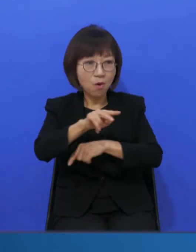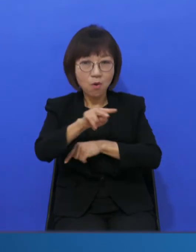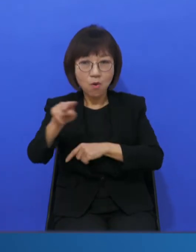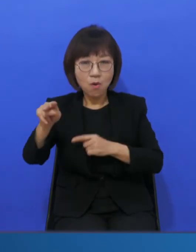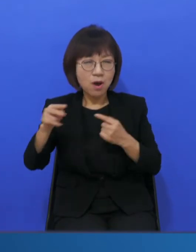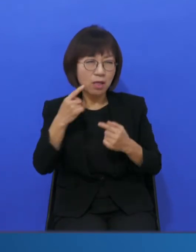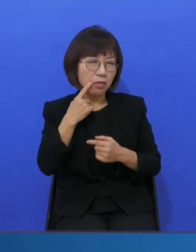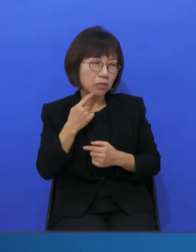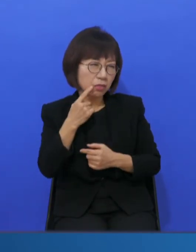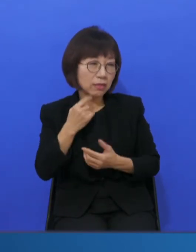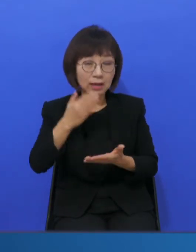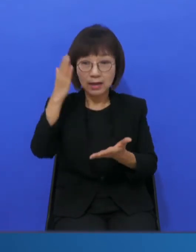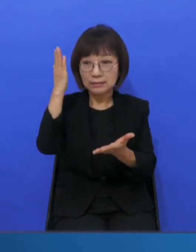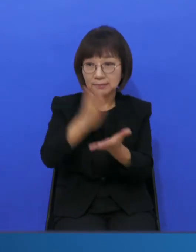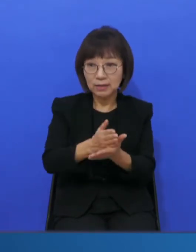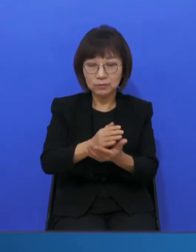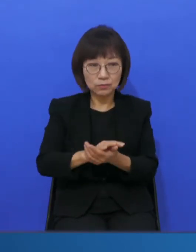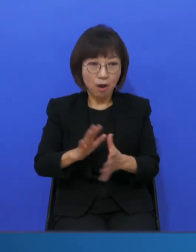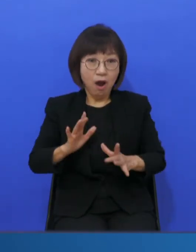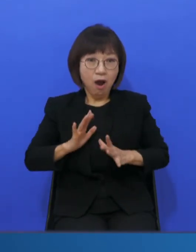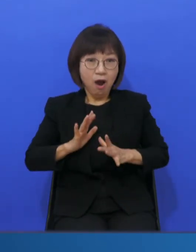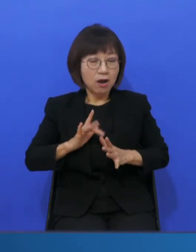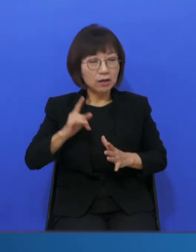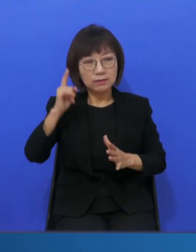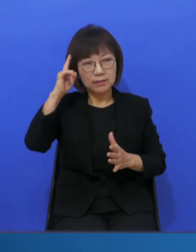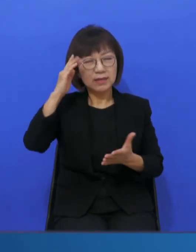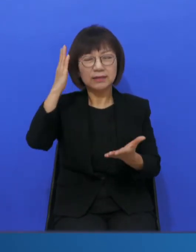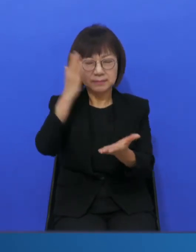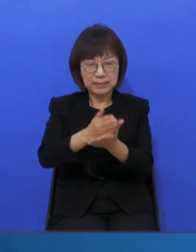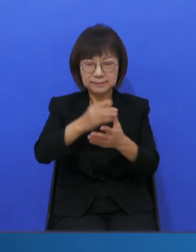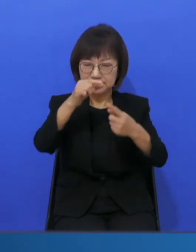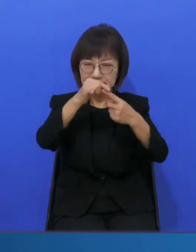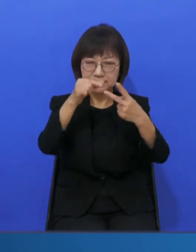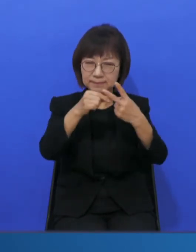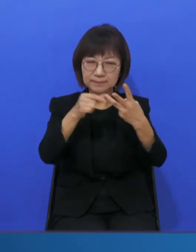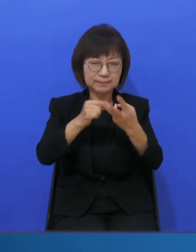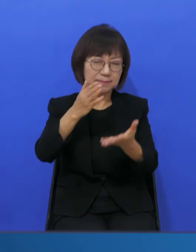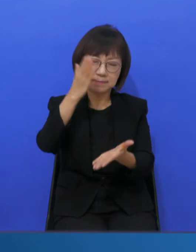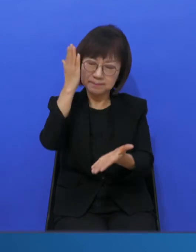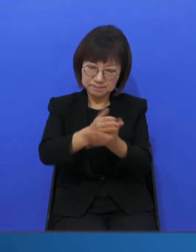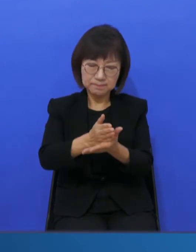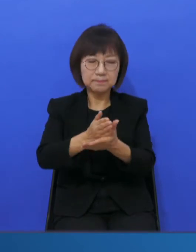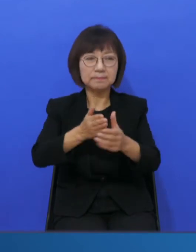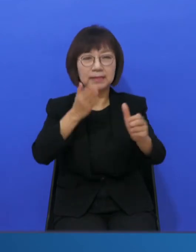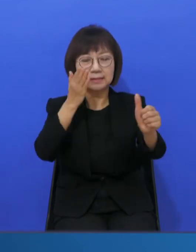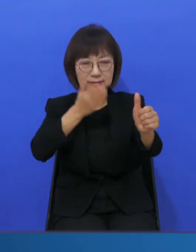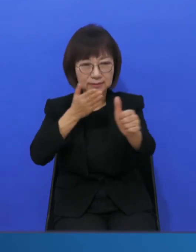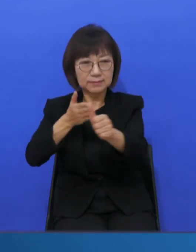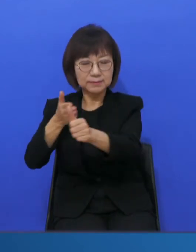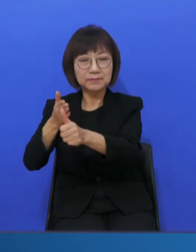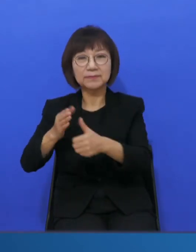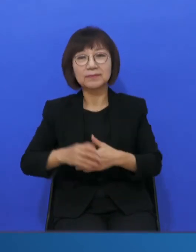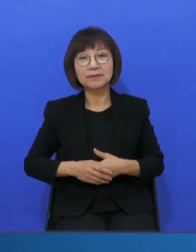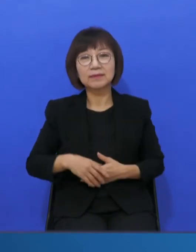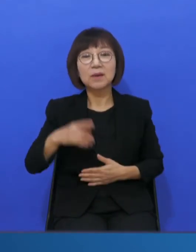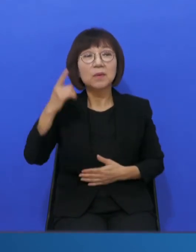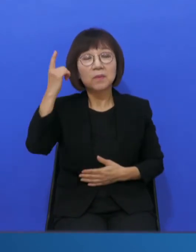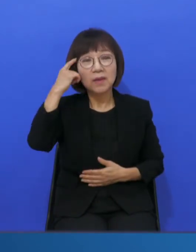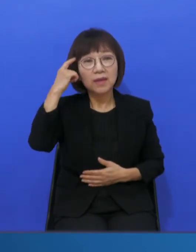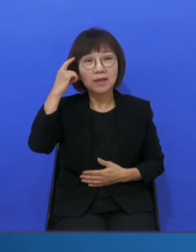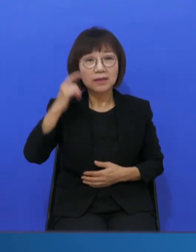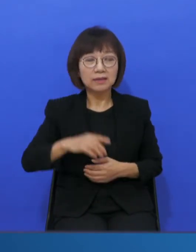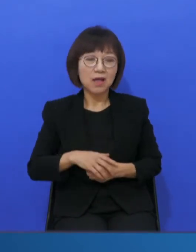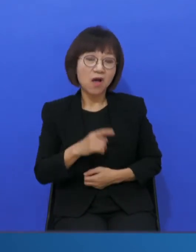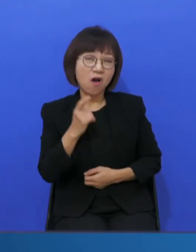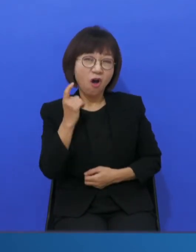are holding on to the covenant, living your Christian walk of faith, do not be envious of the world. Do not be deceived by it. Do not be afraid of it. 왜 그렇습니까? Why? 거짓 선지자